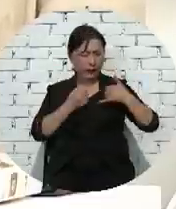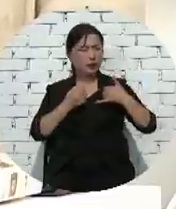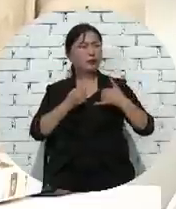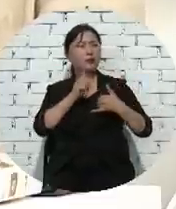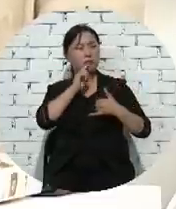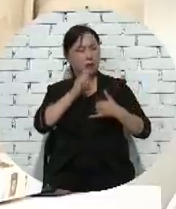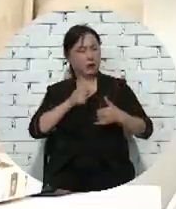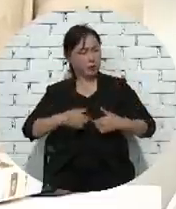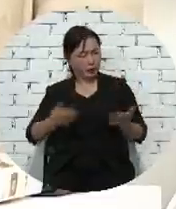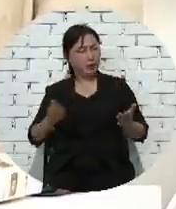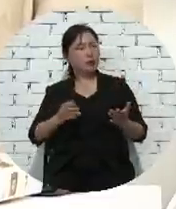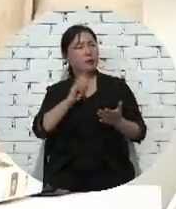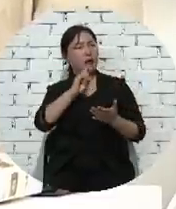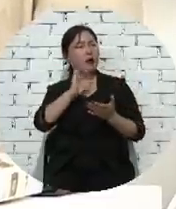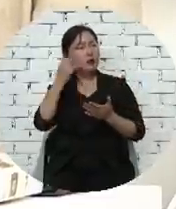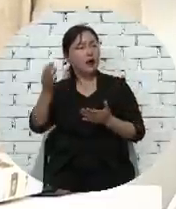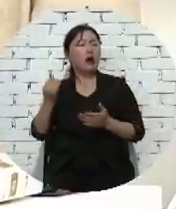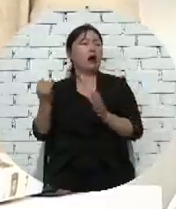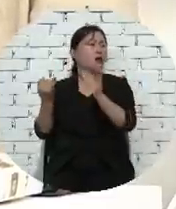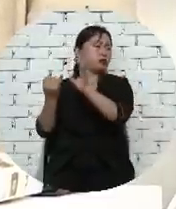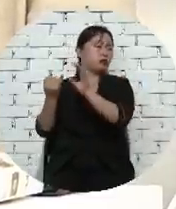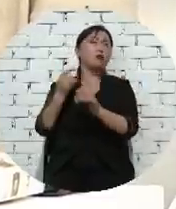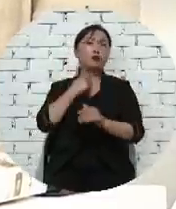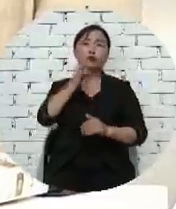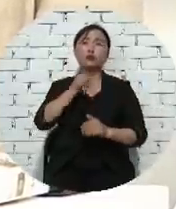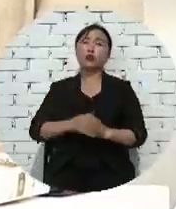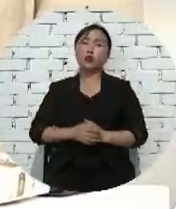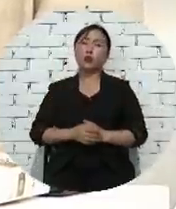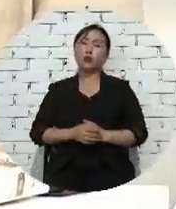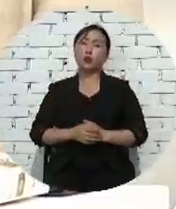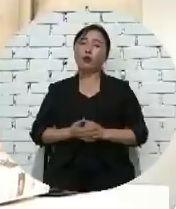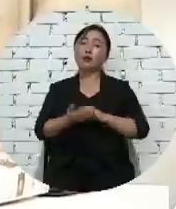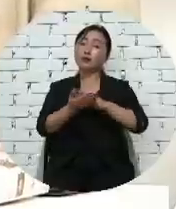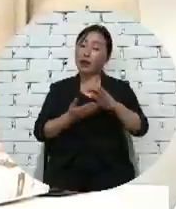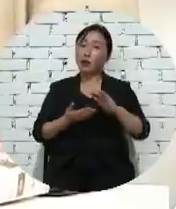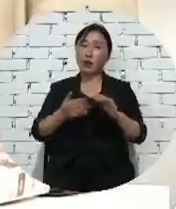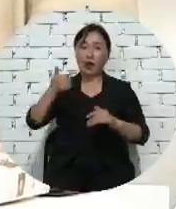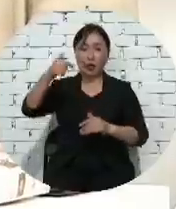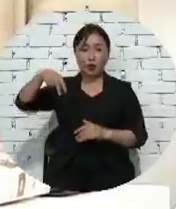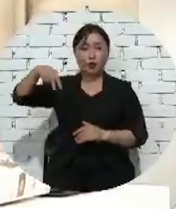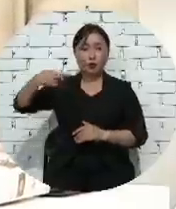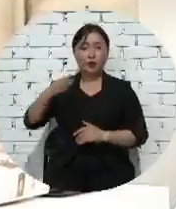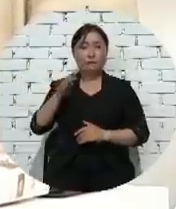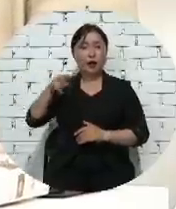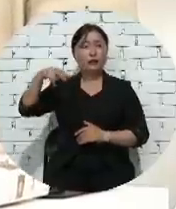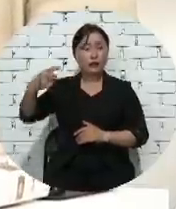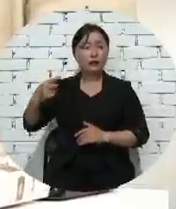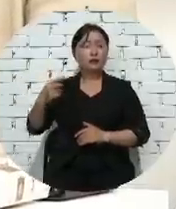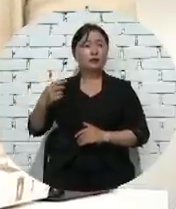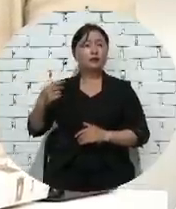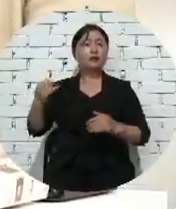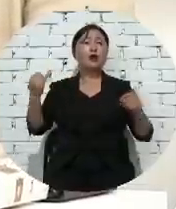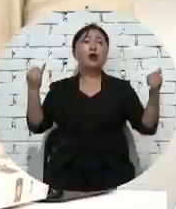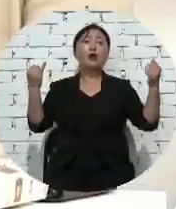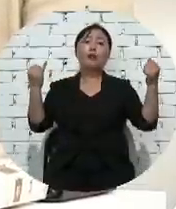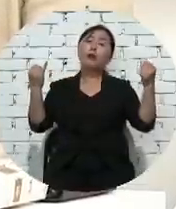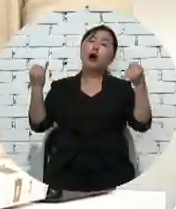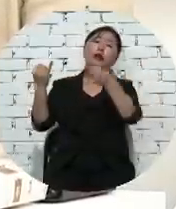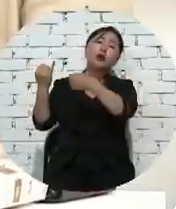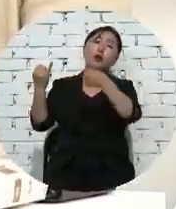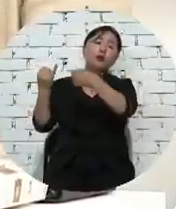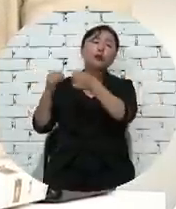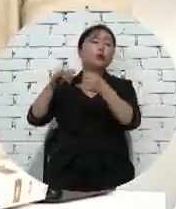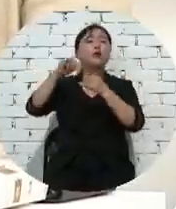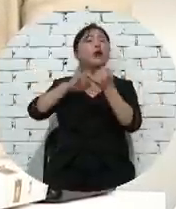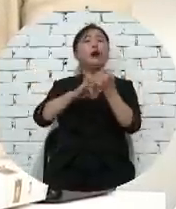얘기를 했냐고 얘기들 많이 했거든요. 예, 그럼 무슨 사전에 뉴스버스하고 그런 인터뷰를 하기로 약속하고 한 것도